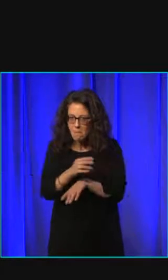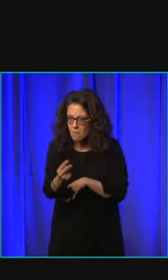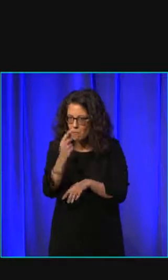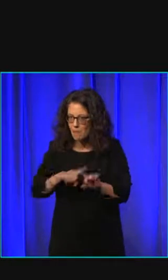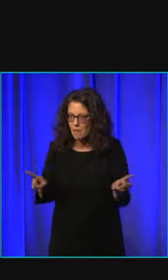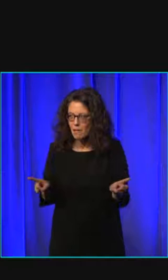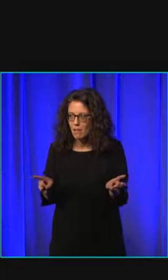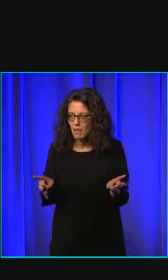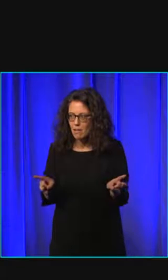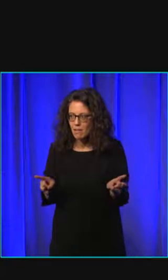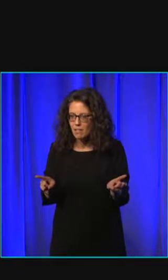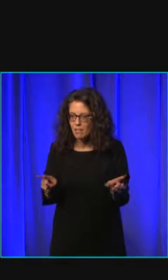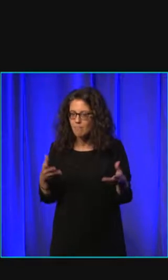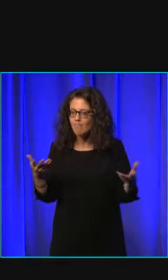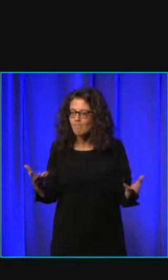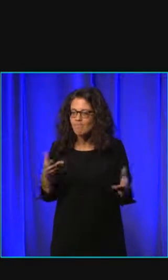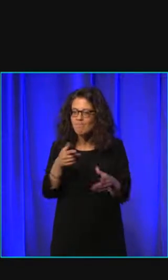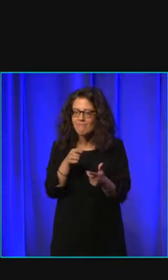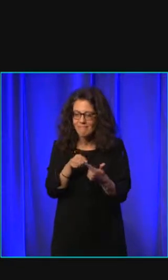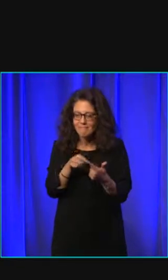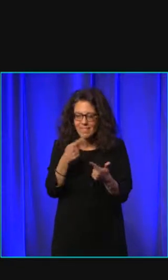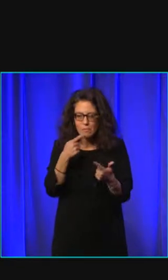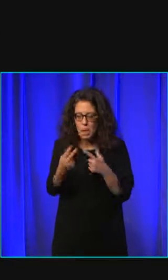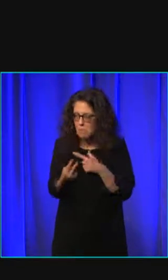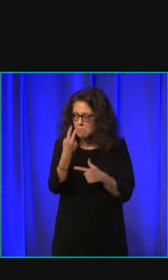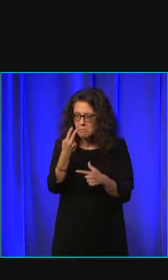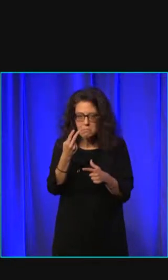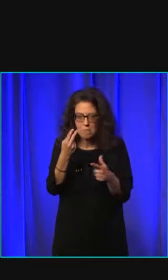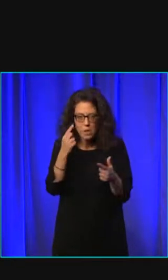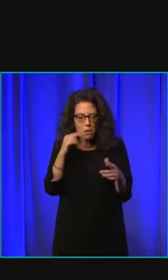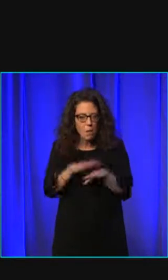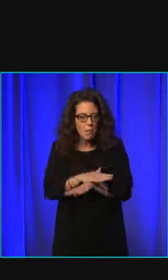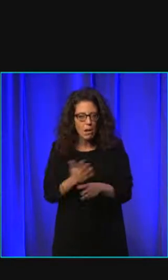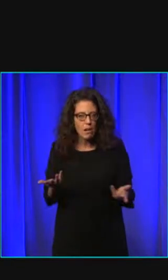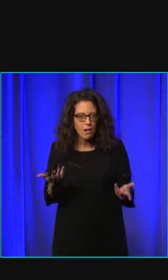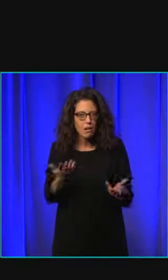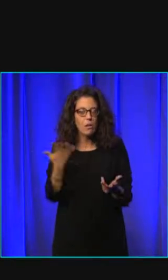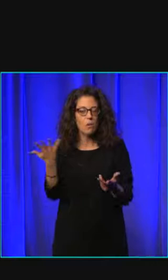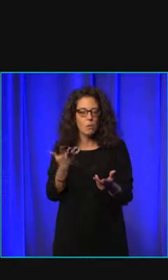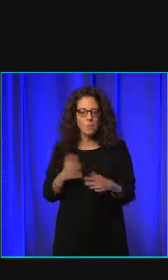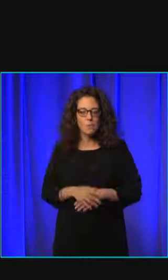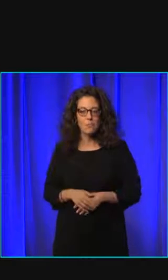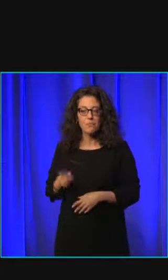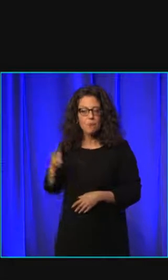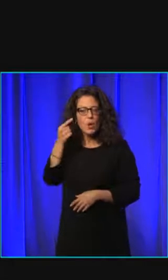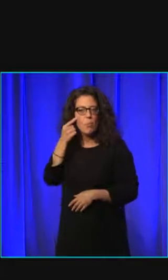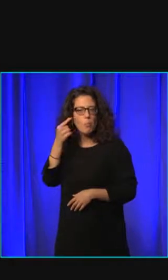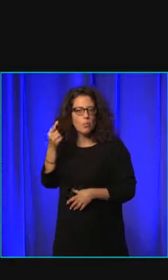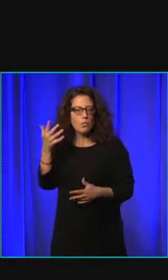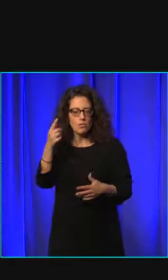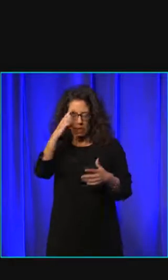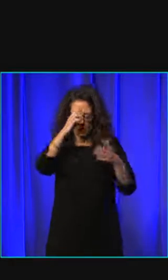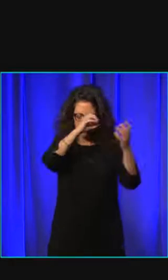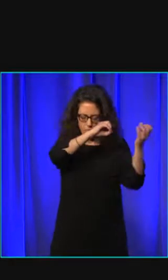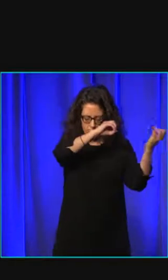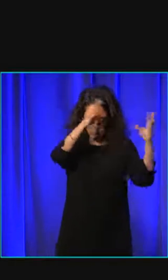observable. Qu'est-ce qu'il entend par non directement observable? Pour lui, c'est une représentation